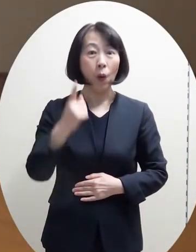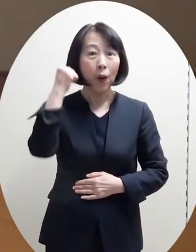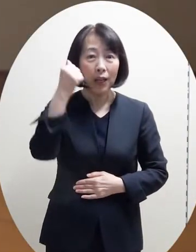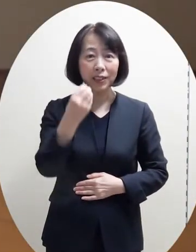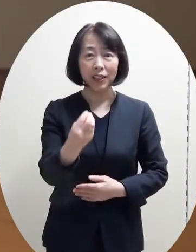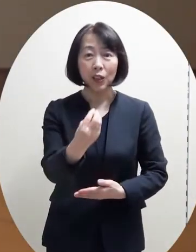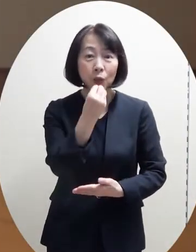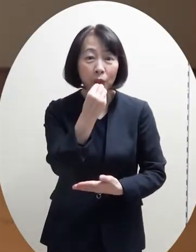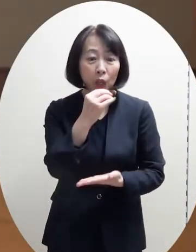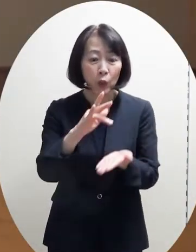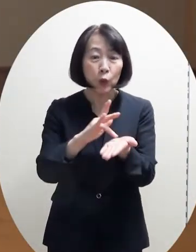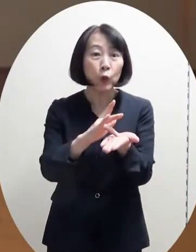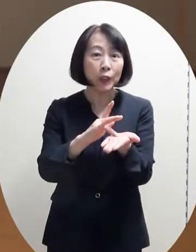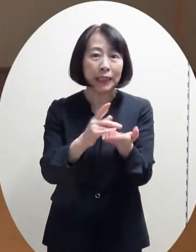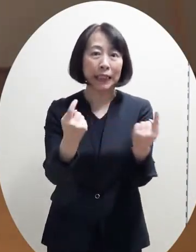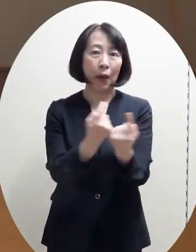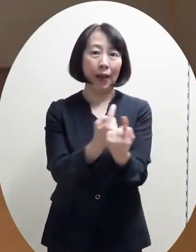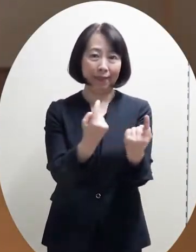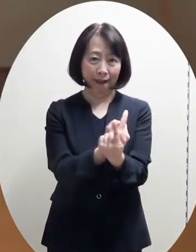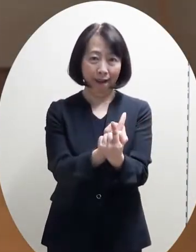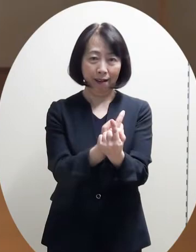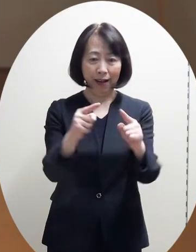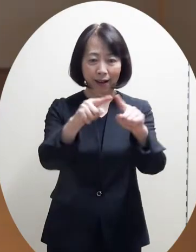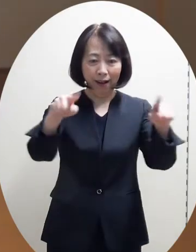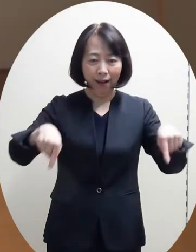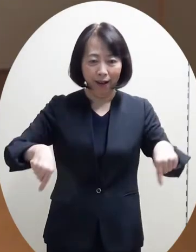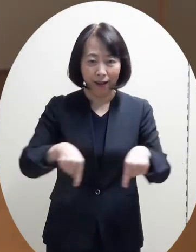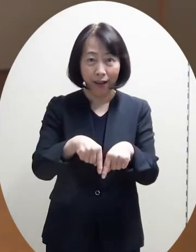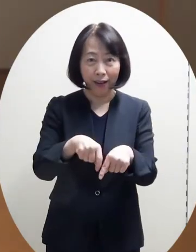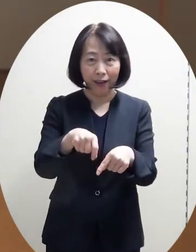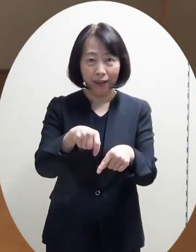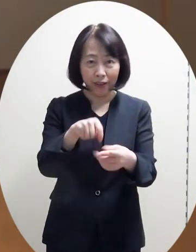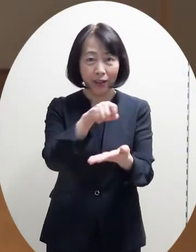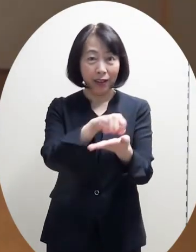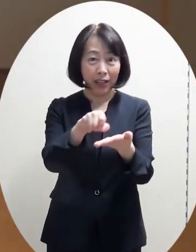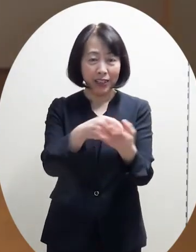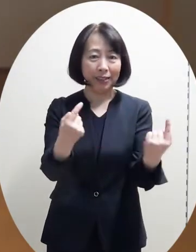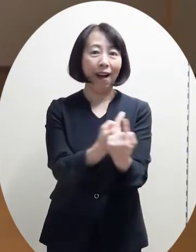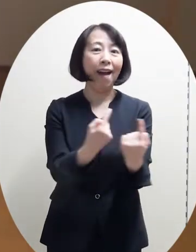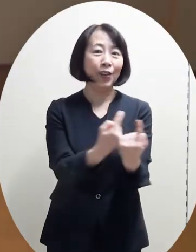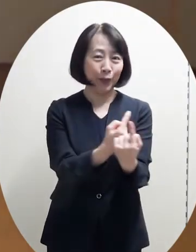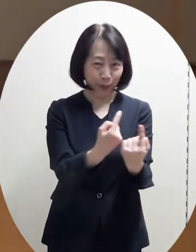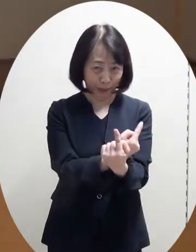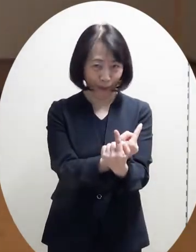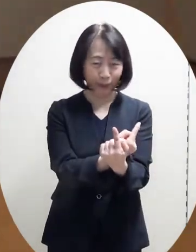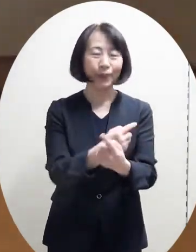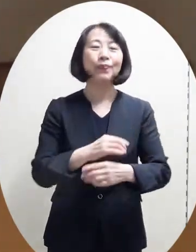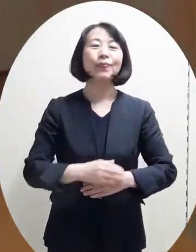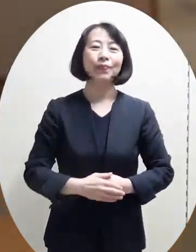る薬の種類が変わったから緊急時安心キットの情報も更新しておくね。